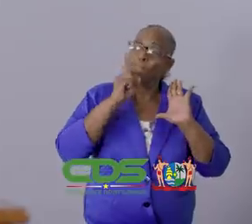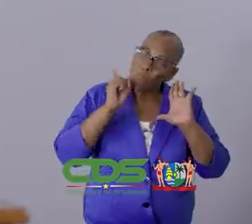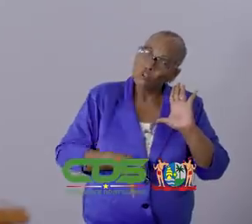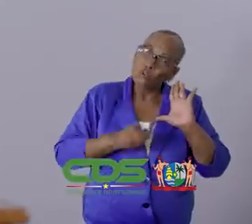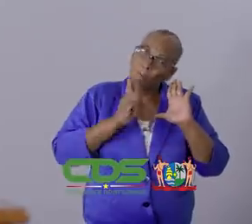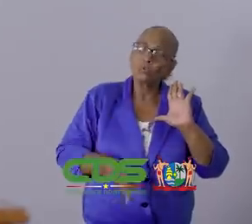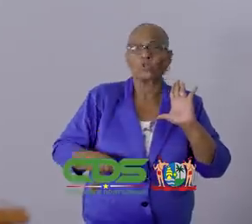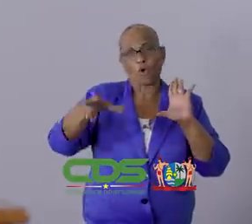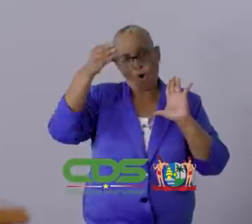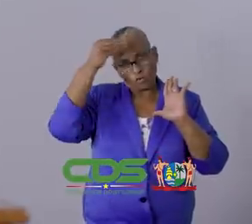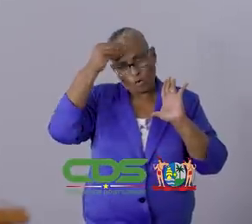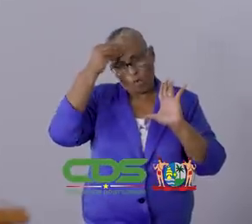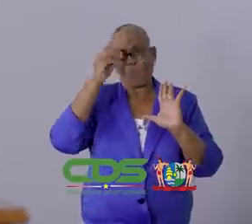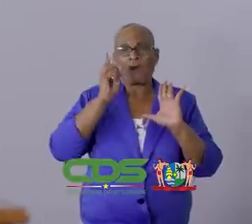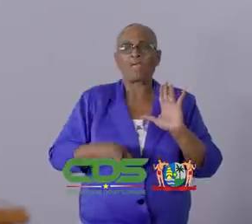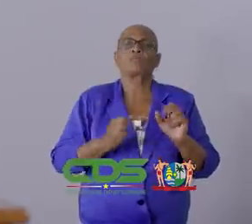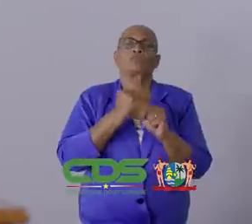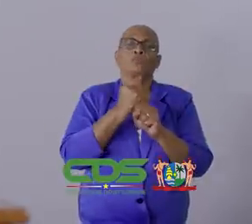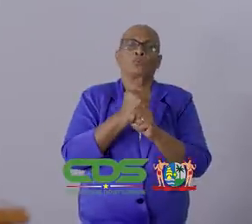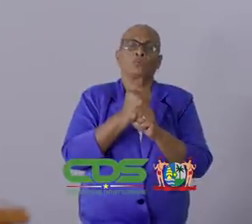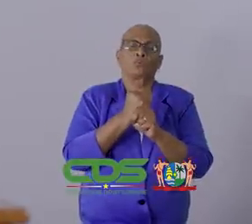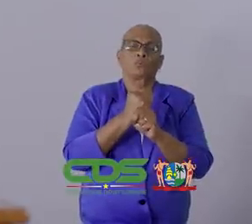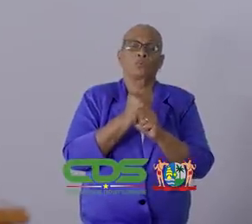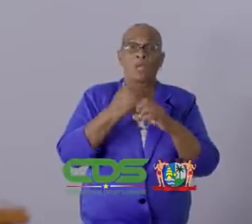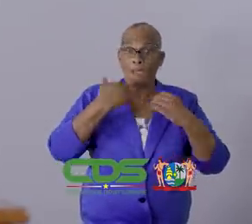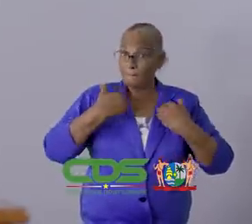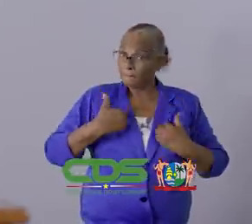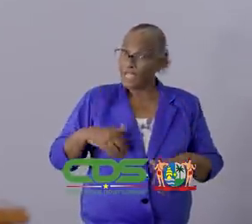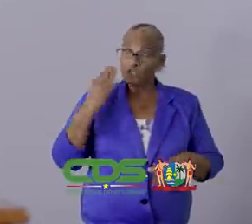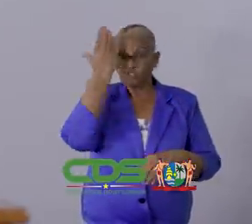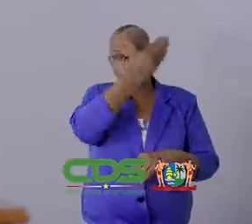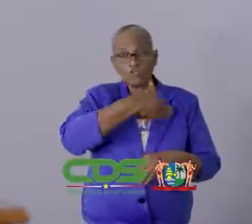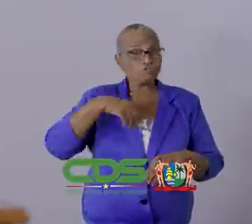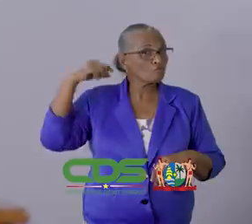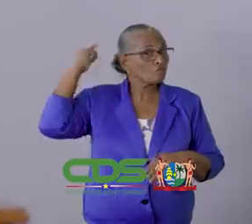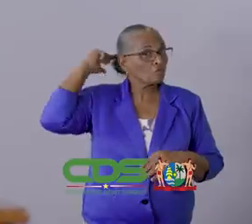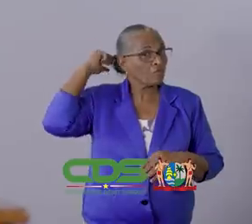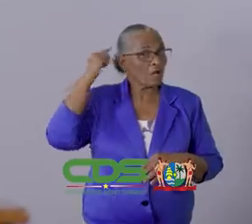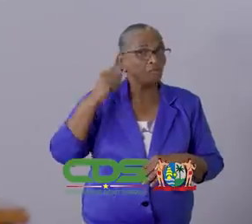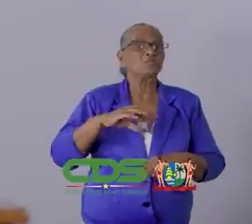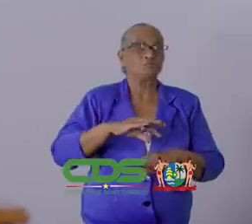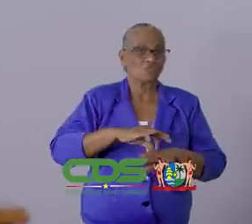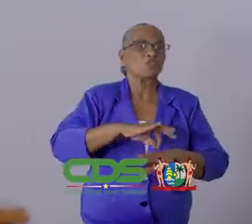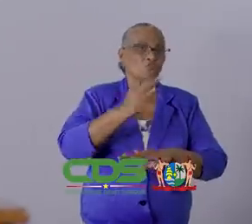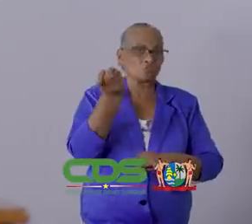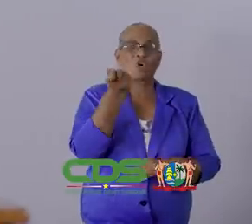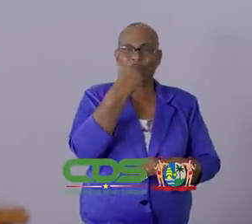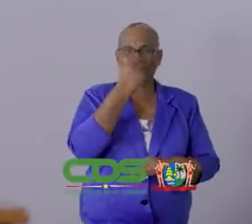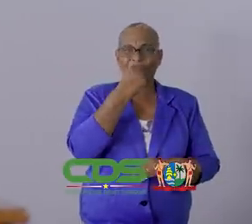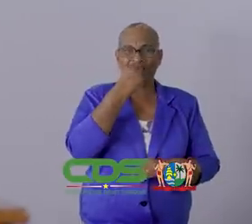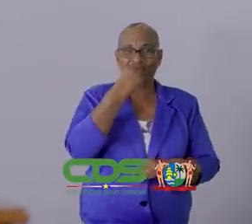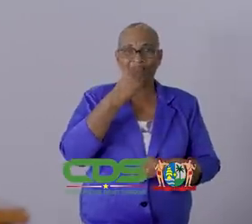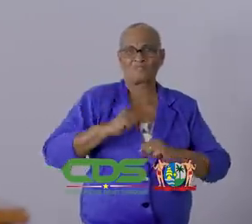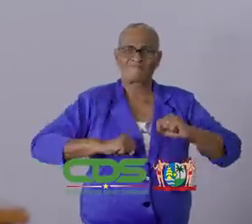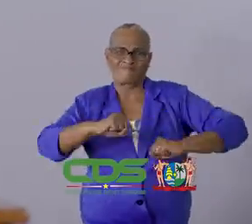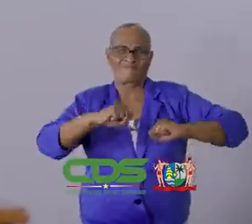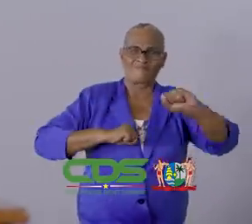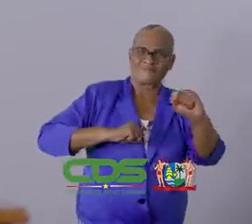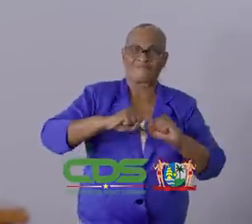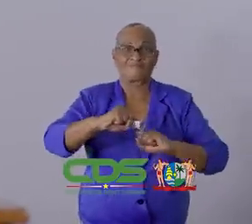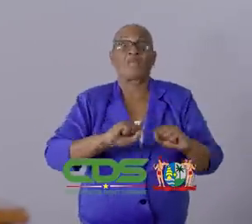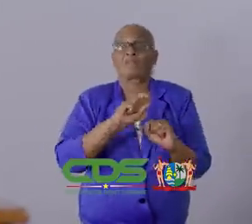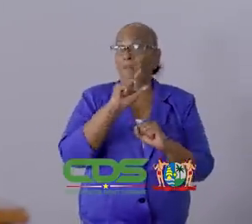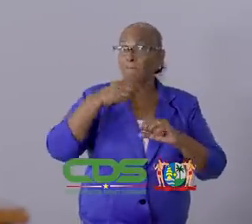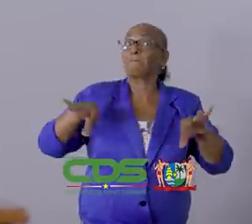dringend in acht nemen. Beste landgenoten, gezonde voeding, En optimaal